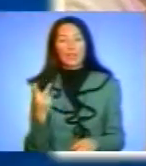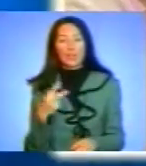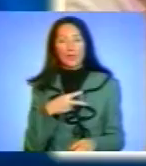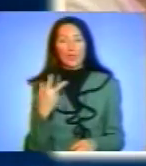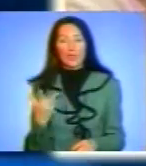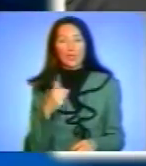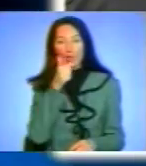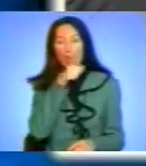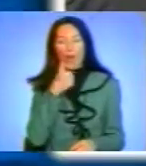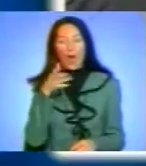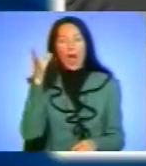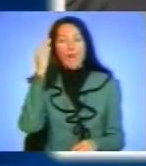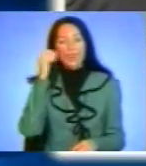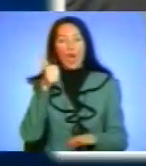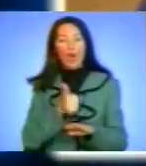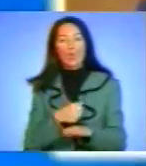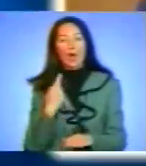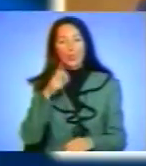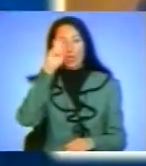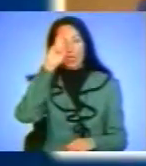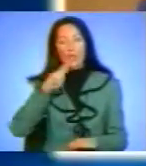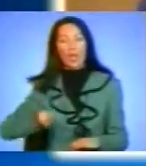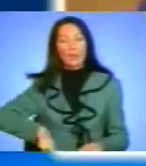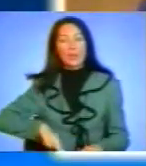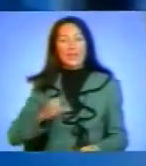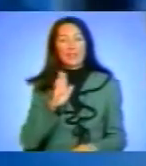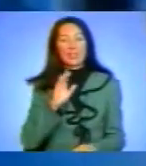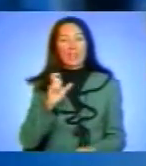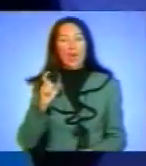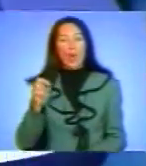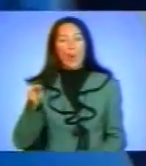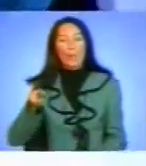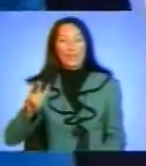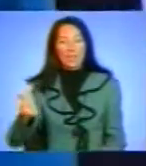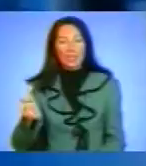2012-2013 роках, вважає голова обласної державної адміністрації Валентин Хоптян.